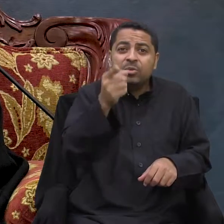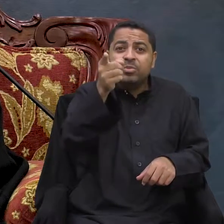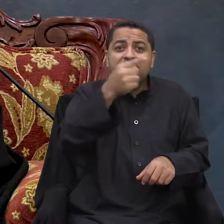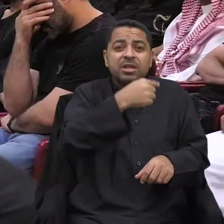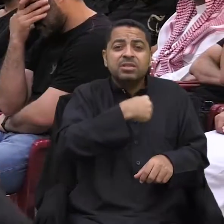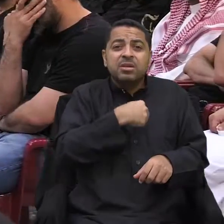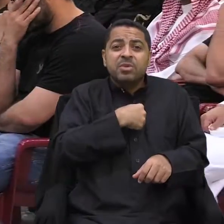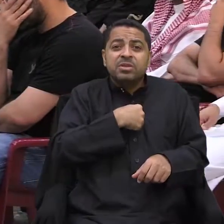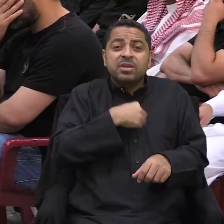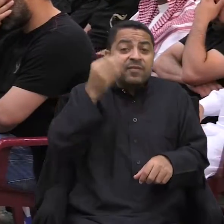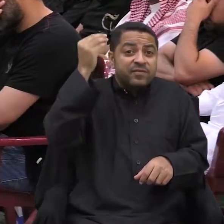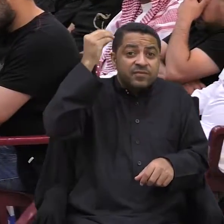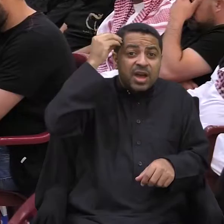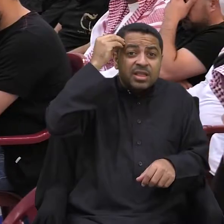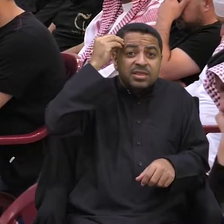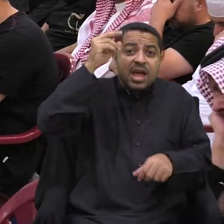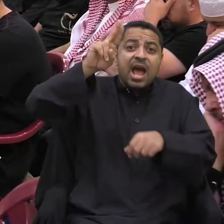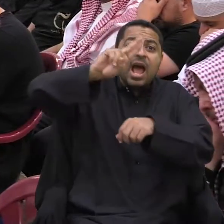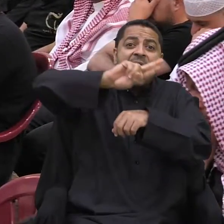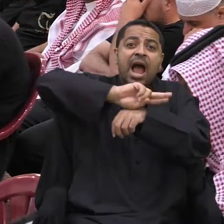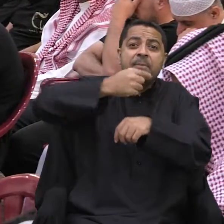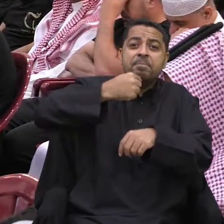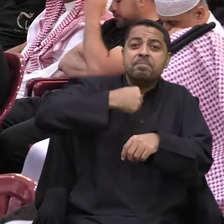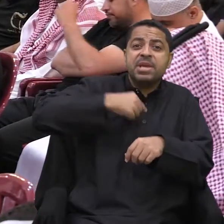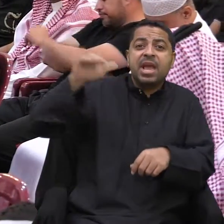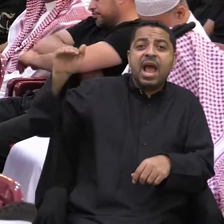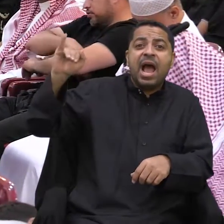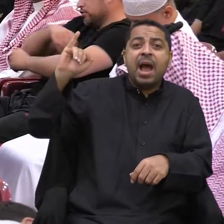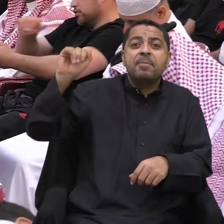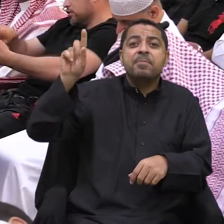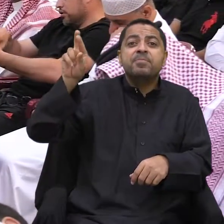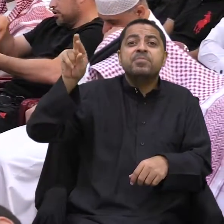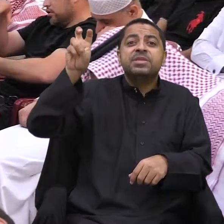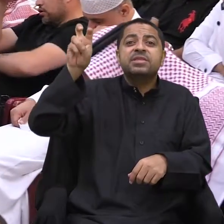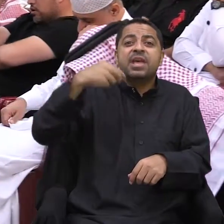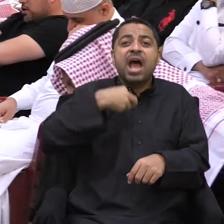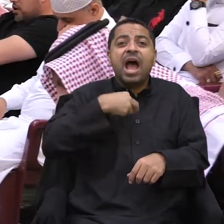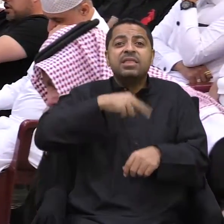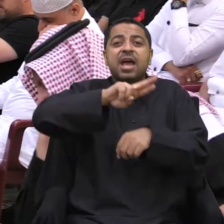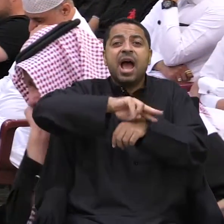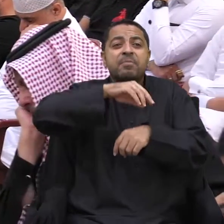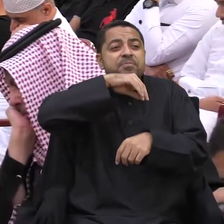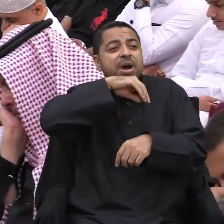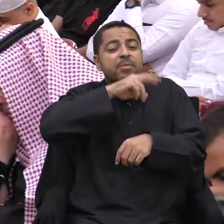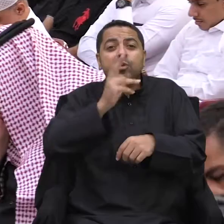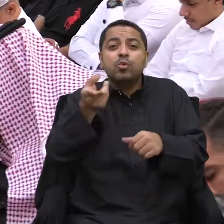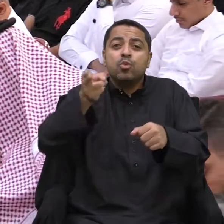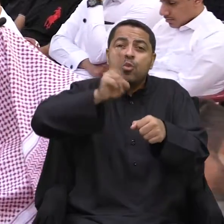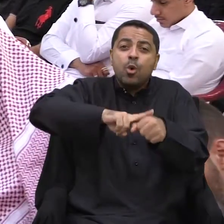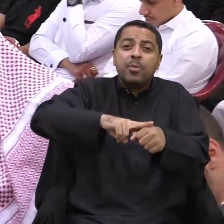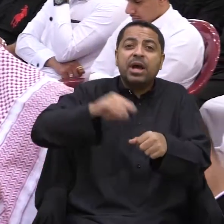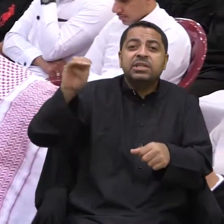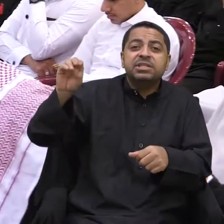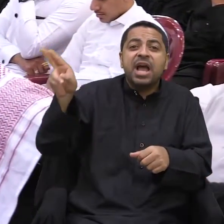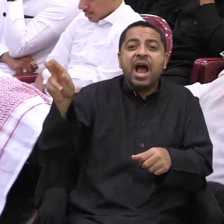أوليس حمزة سيد الشهداء عم أبي، أوليس جعفر